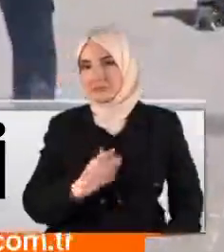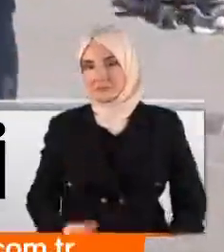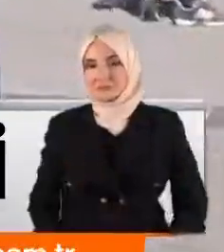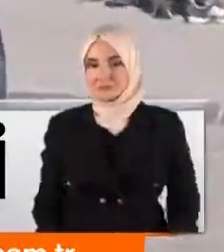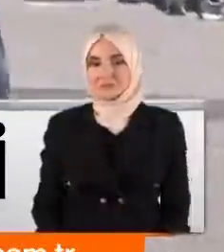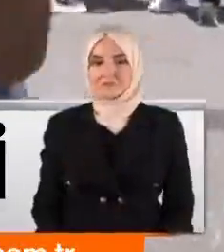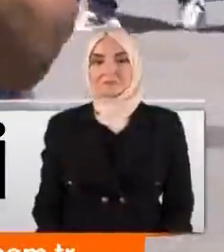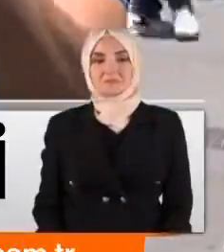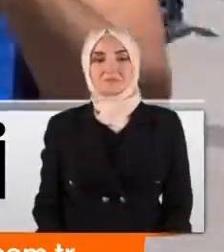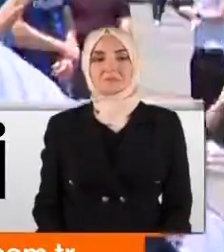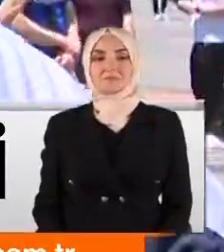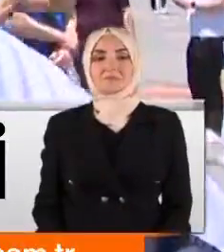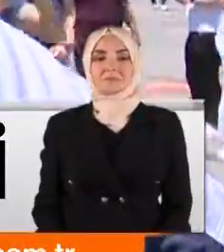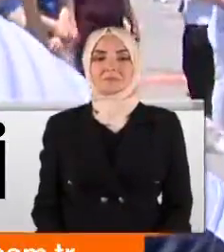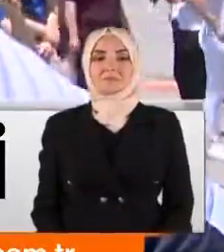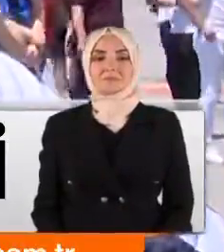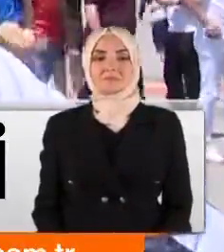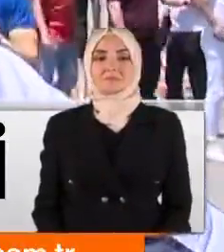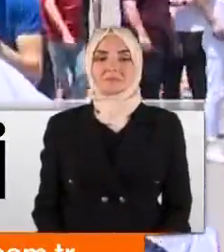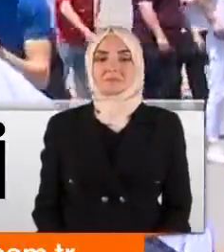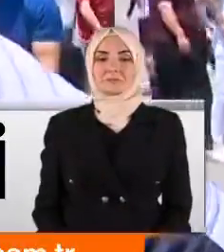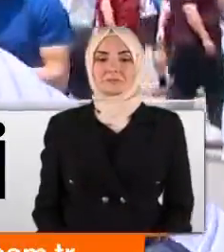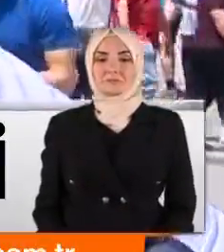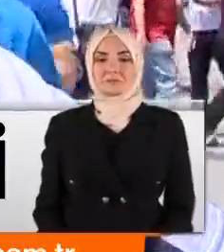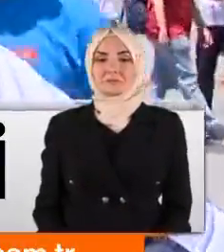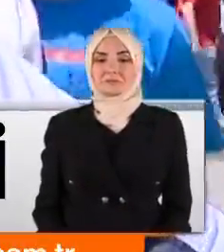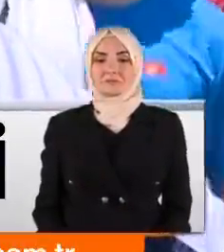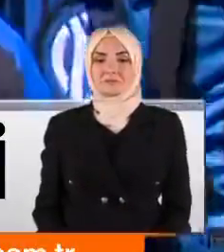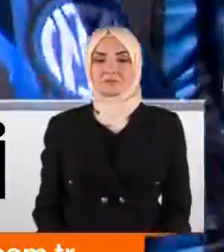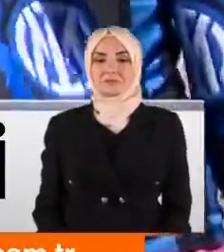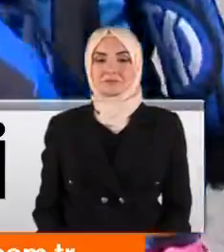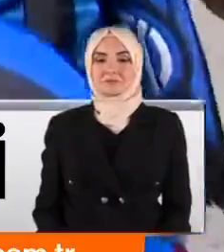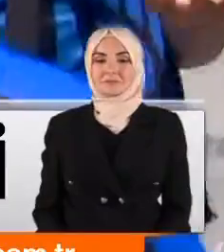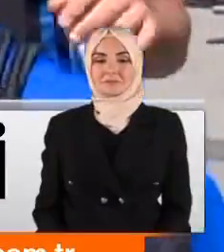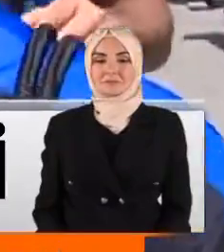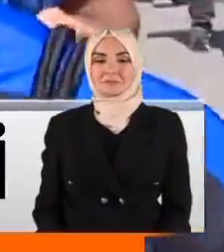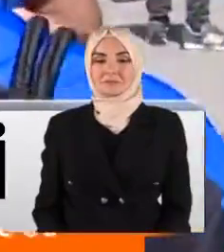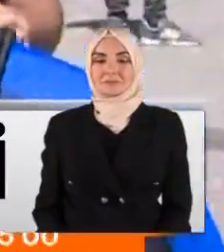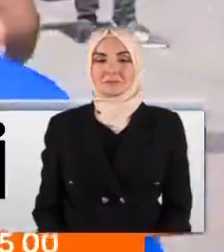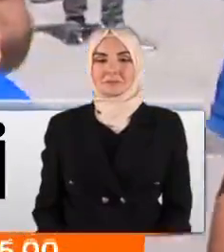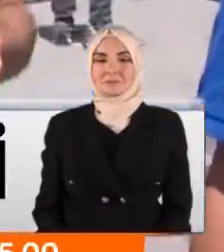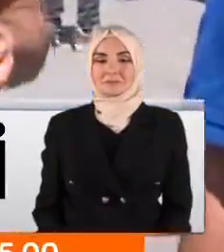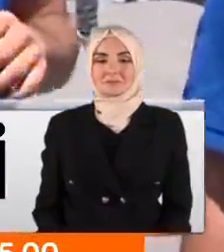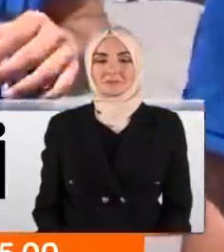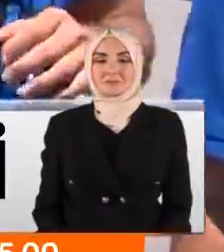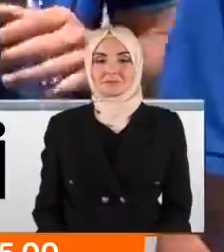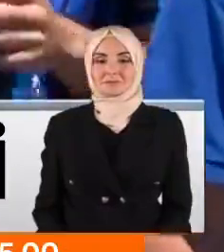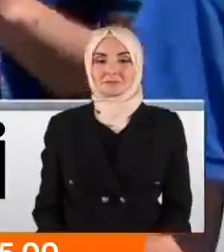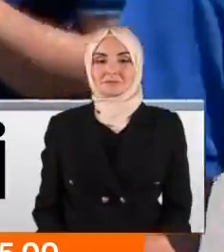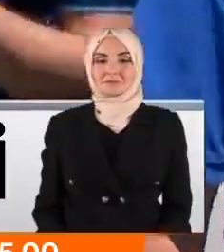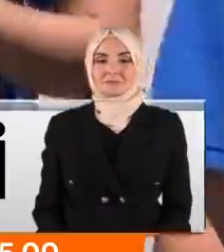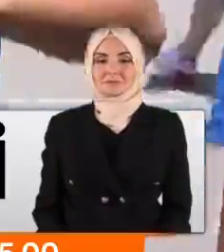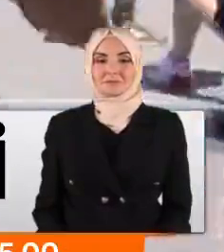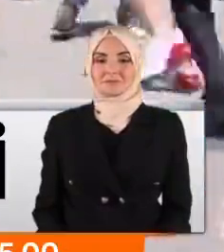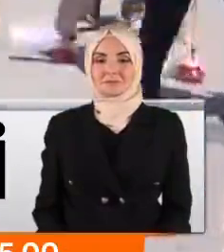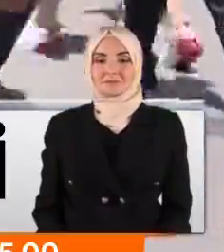Atmosphere in Taksim is fantastic. Nice, we've been here 3 days, had a really good time. Italian fans, English fans together, no problem,